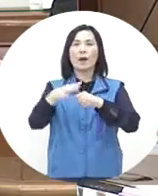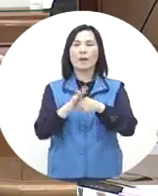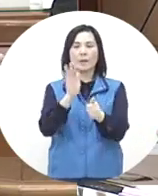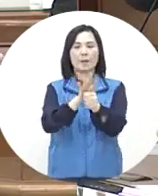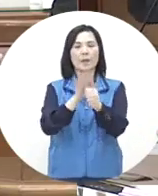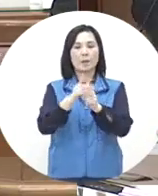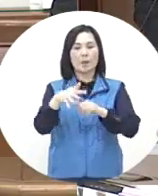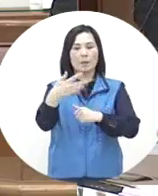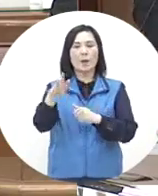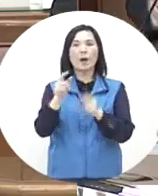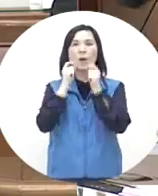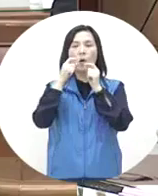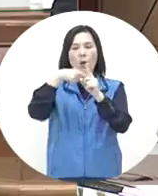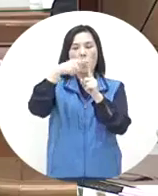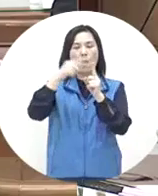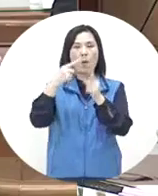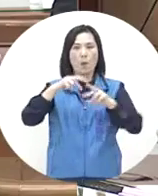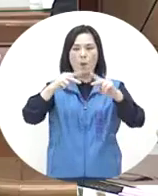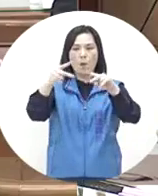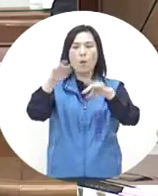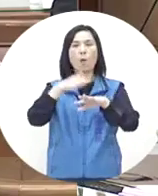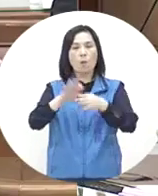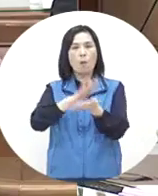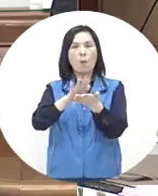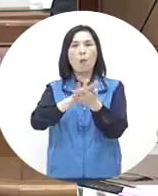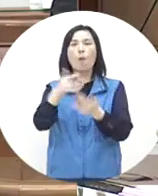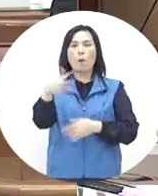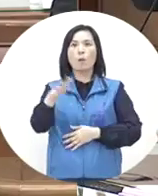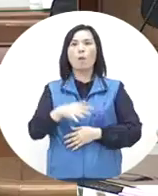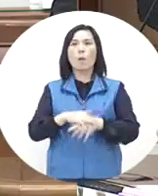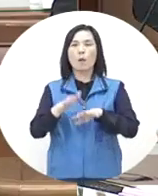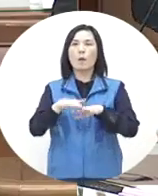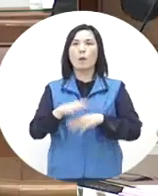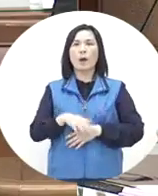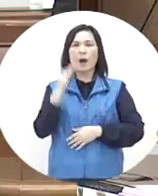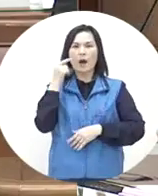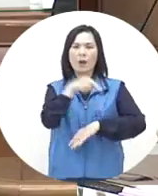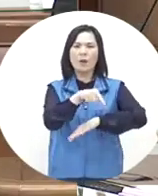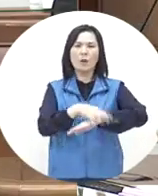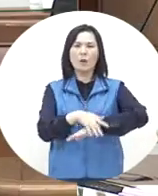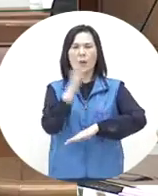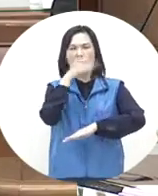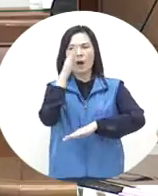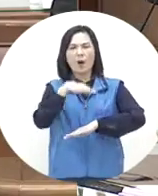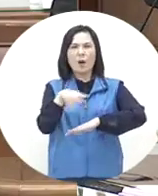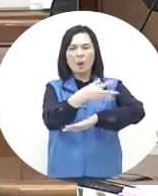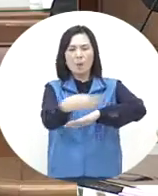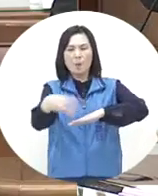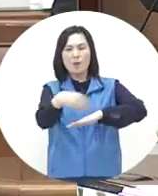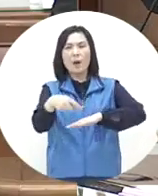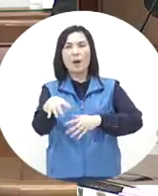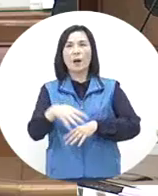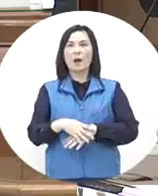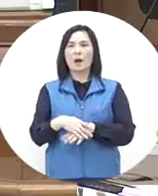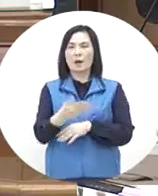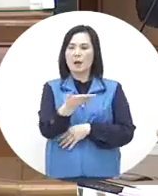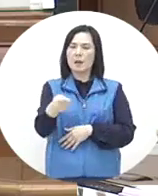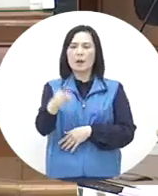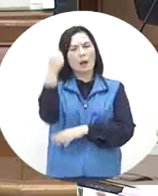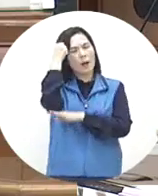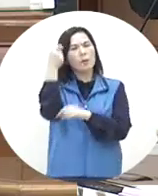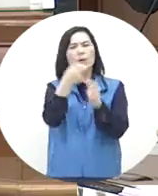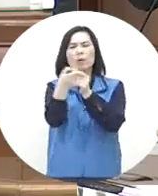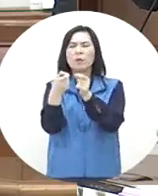原沟问题一样， 对， 如果他一直持续的排放恶臭物质，他持续的让在地居民觉得非常险